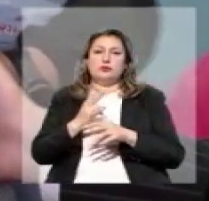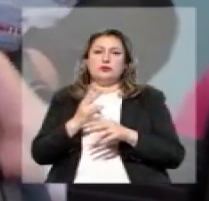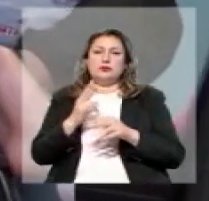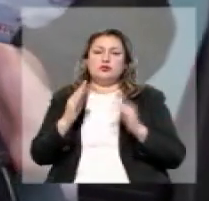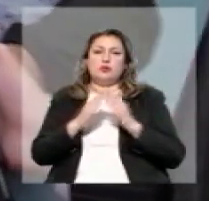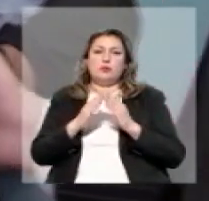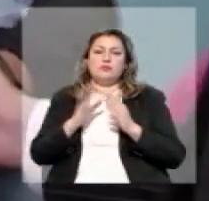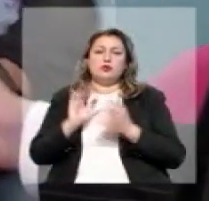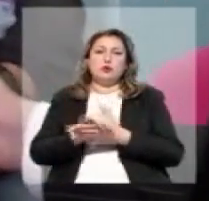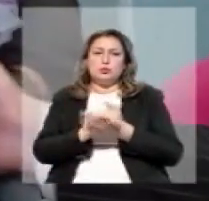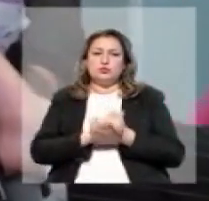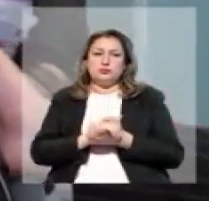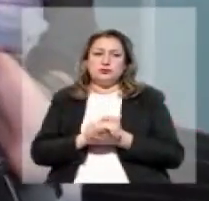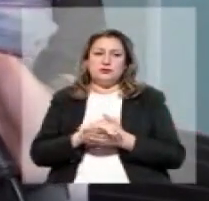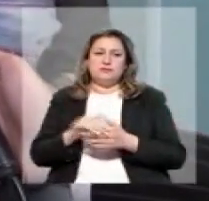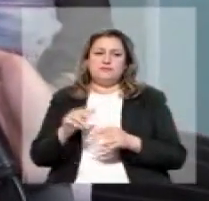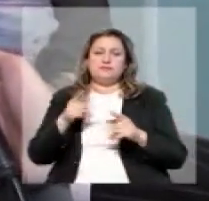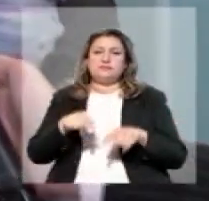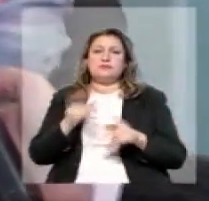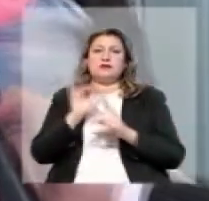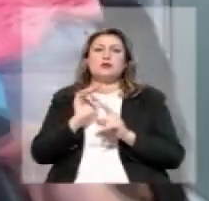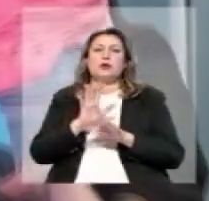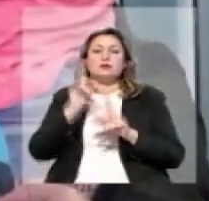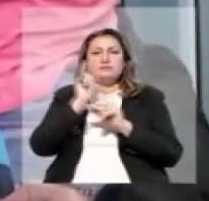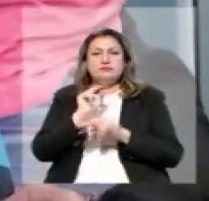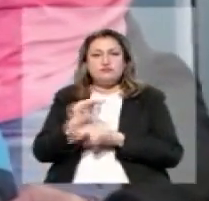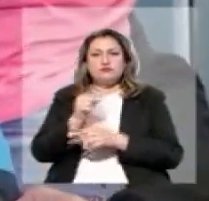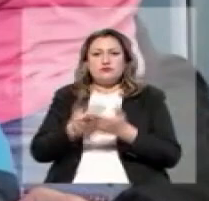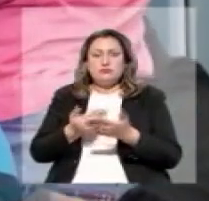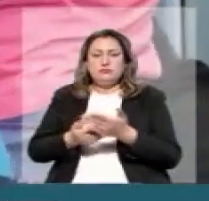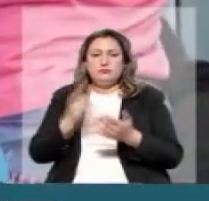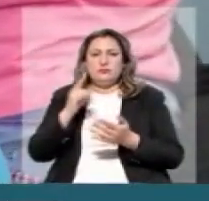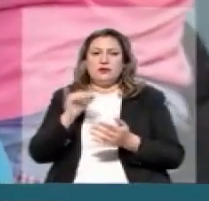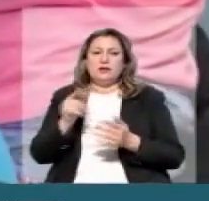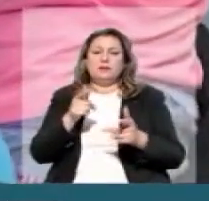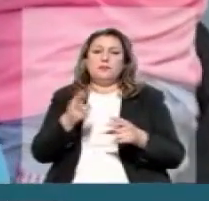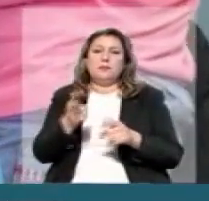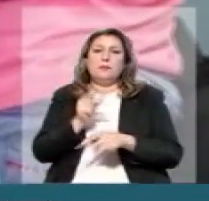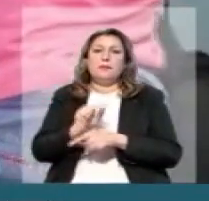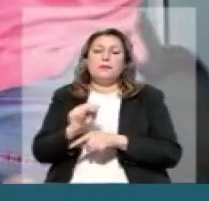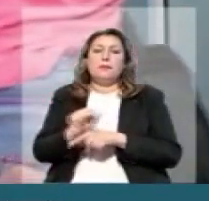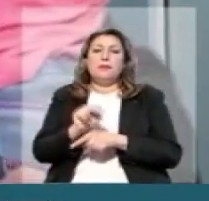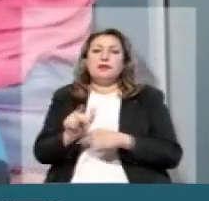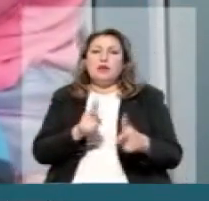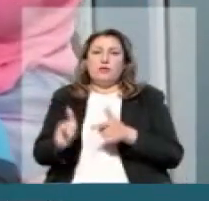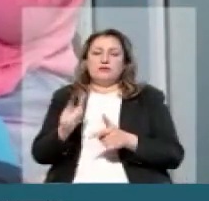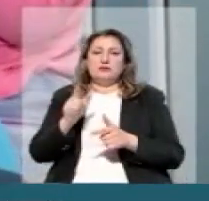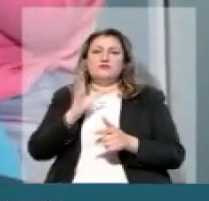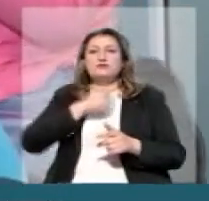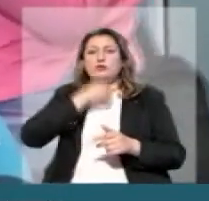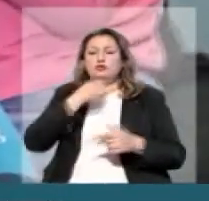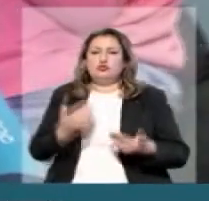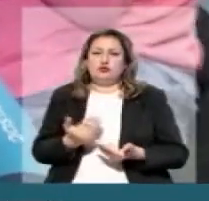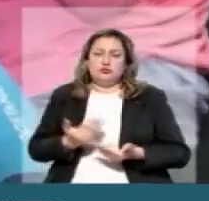өмірге дайындап, рухани жағынан жетілдіріп, жеке тұлға ретінде қалыптастыру. Сондықтан мұндай іс-шараларға жиі баруға тырысамыз. Бұл туралы Инстаграм әлеуметтік желісі арқылы